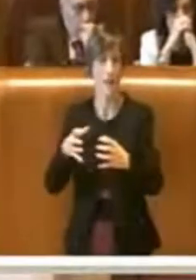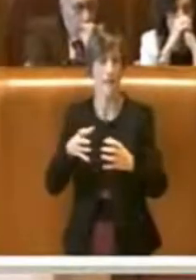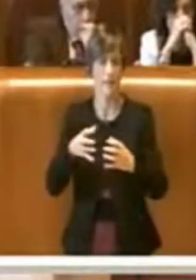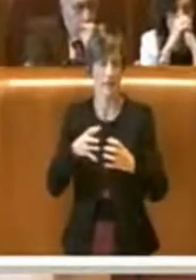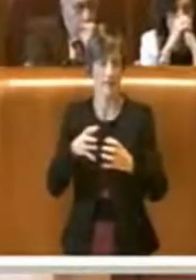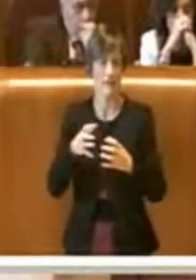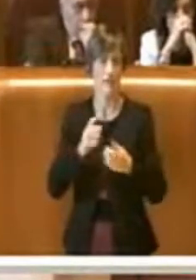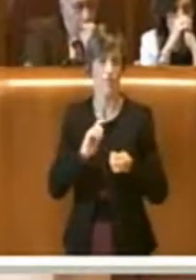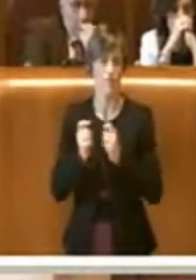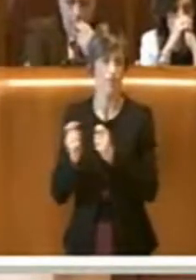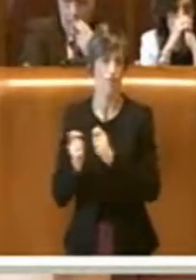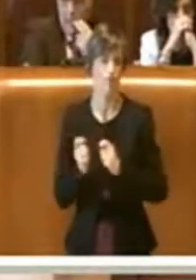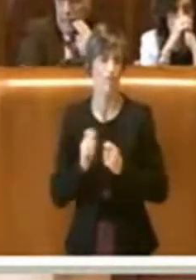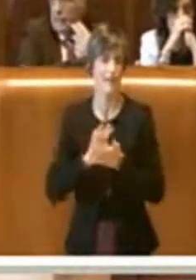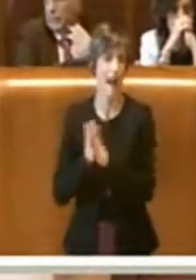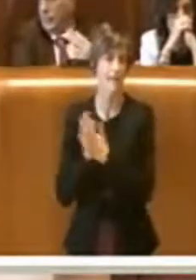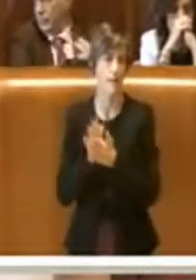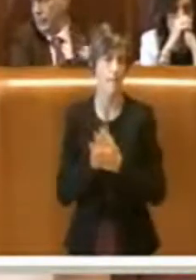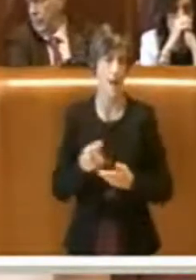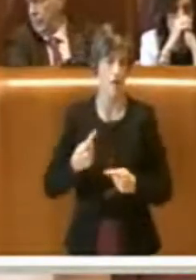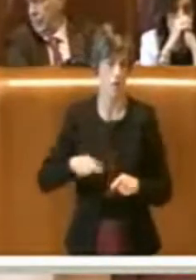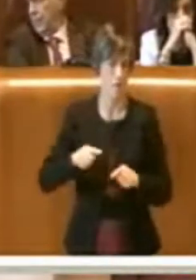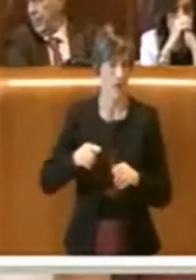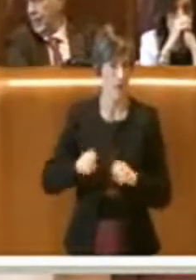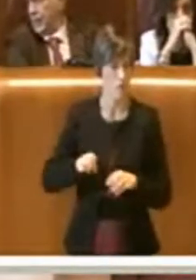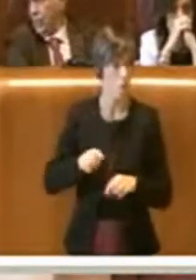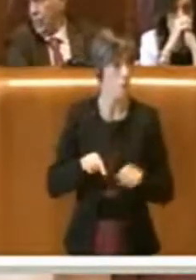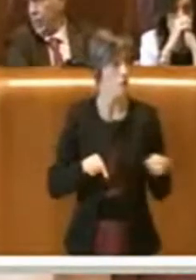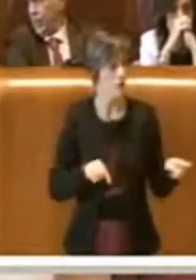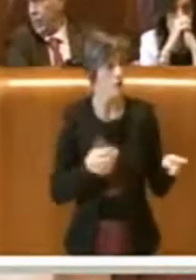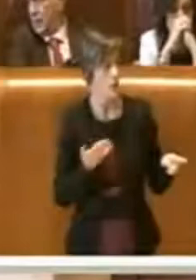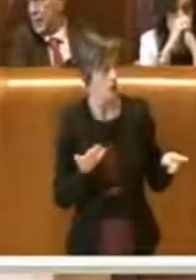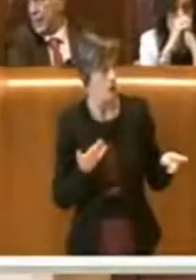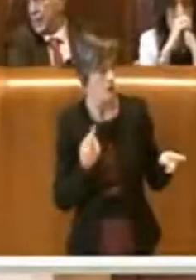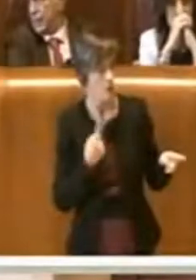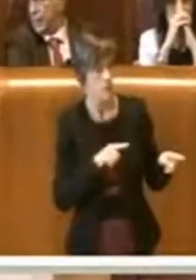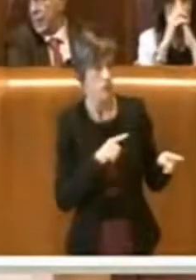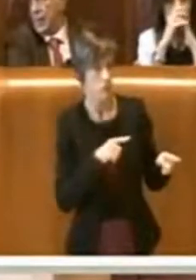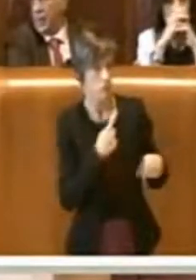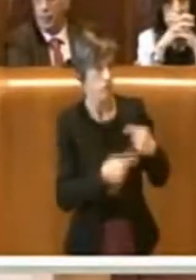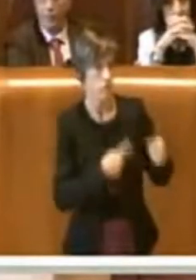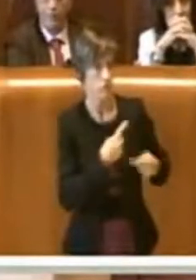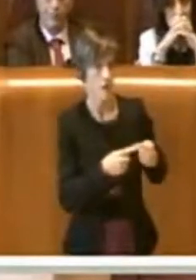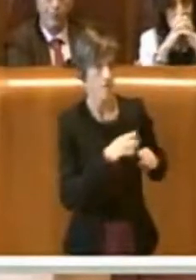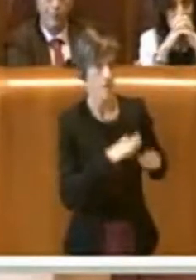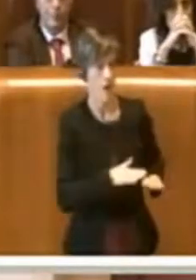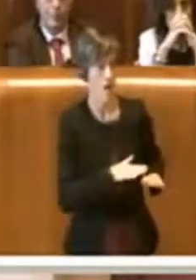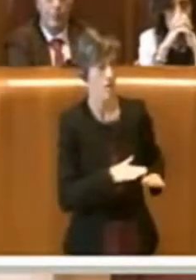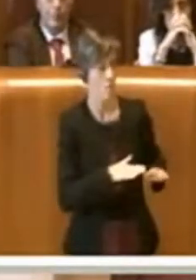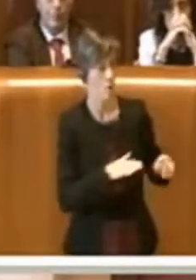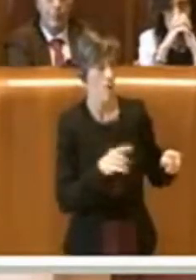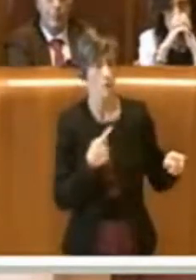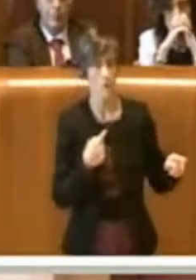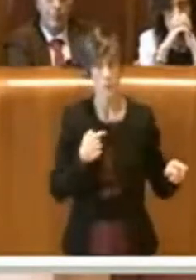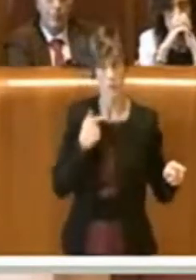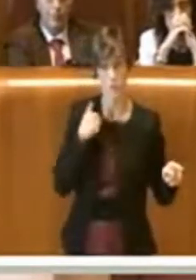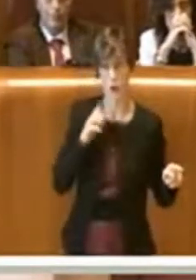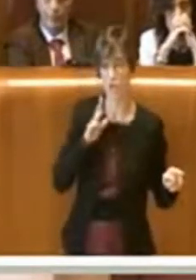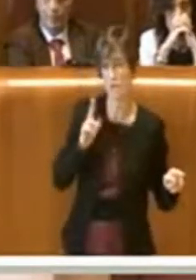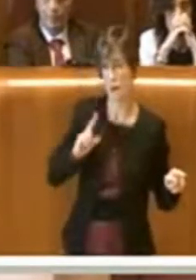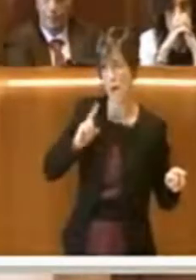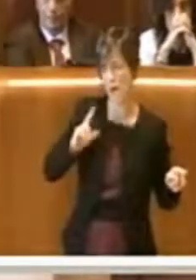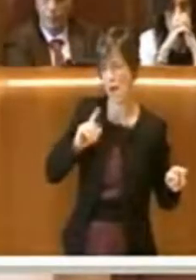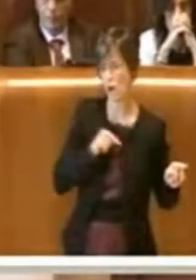parole che io spero siano rimaste nella mente di chi oggi si vuole occupare dei rifiuti